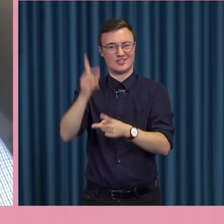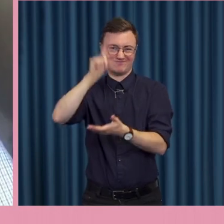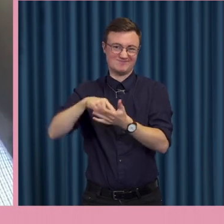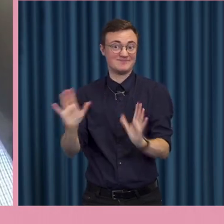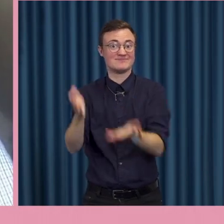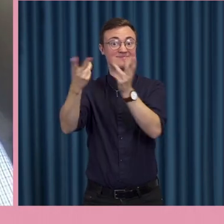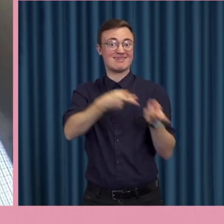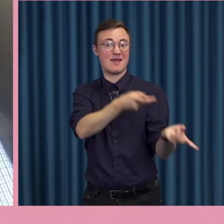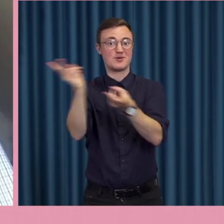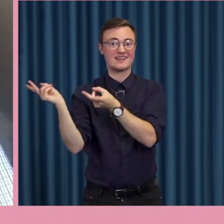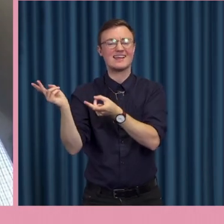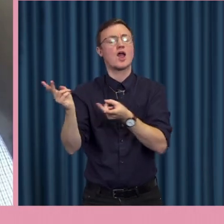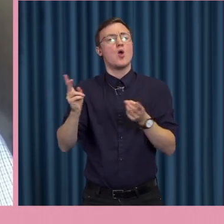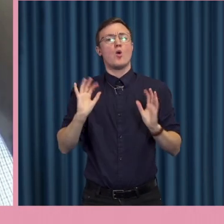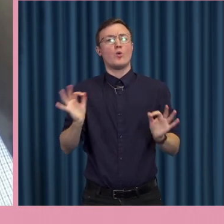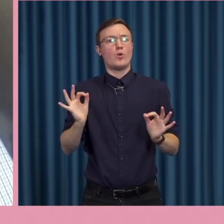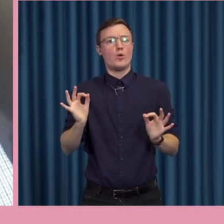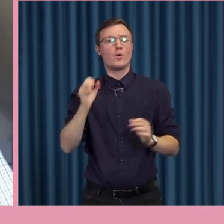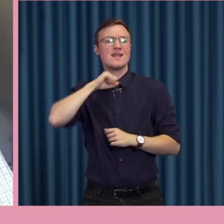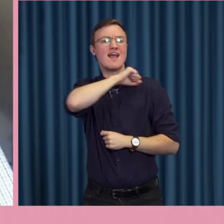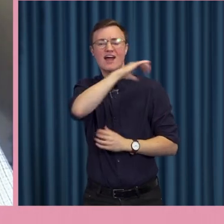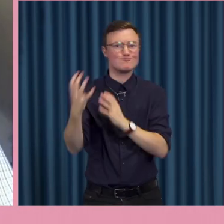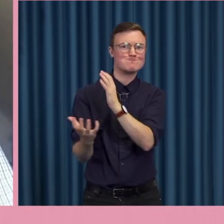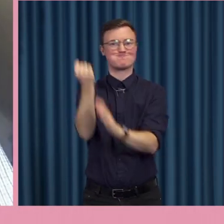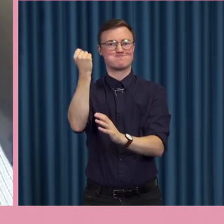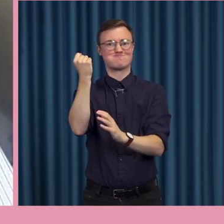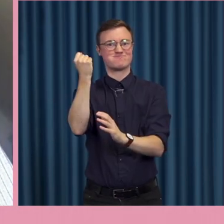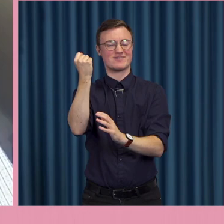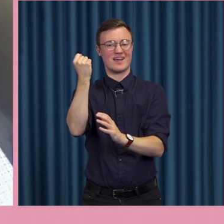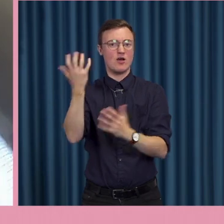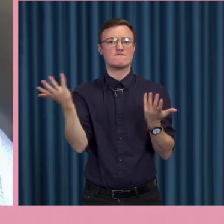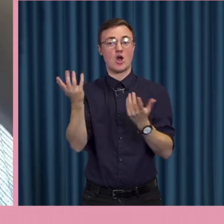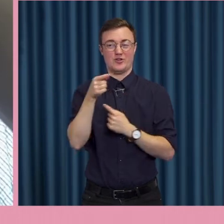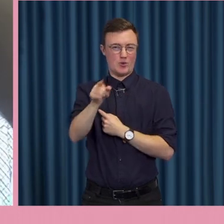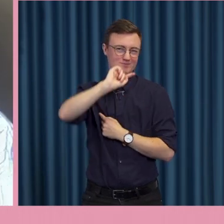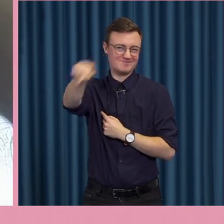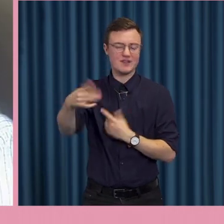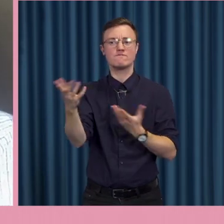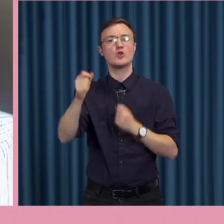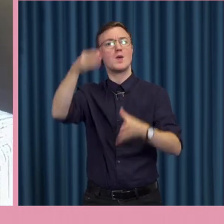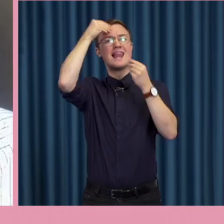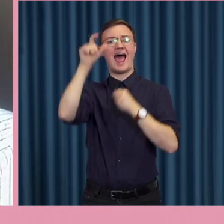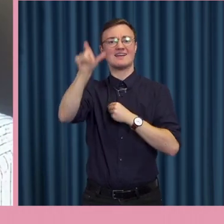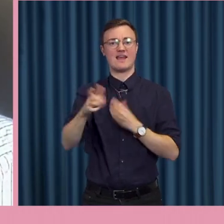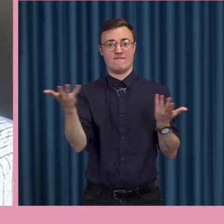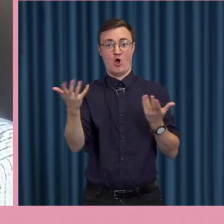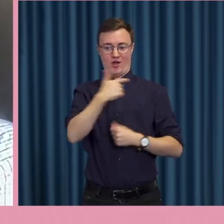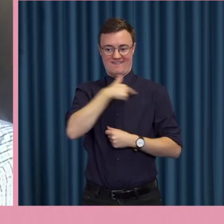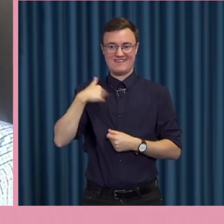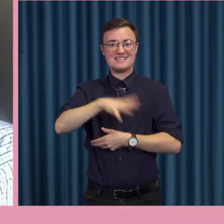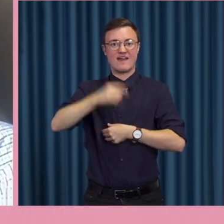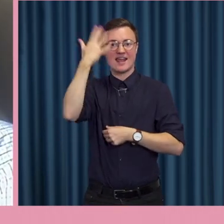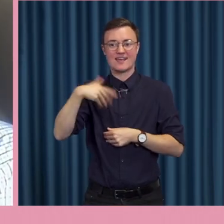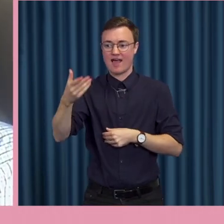är det som jag liksom har gjort att Taiwan lyckas tror du vad är det vad har du sett när du har varit där och när du har lärt dig vad skulle vi kunna liksom lära oss av dem